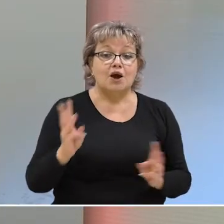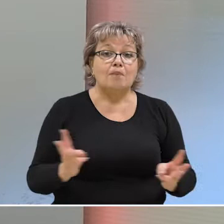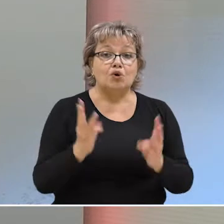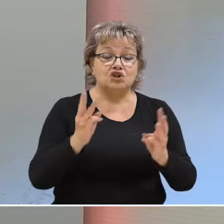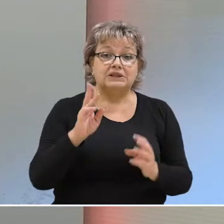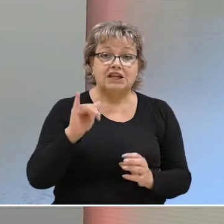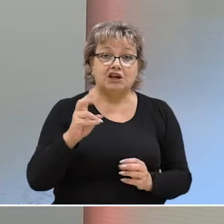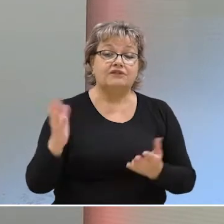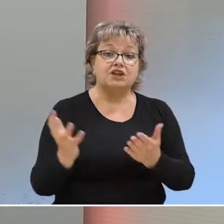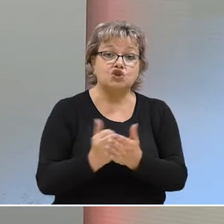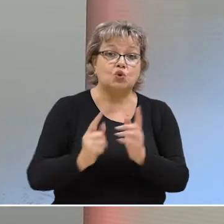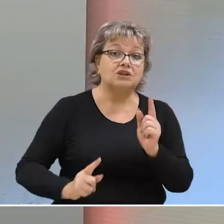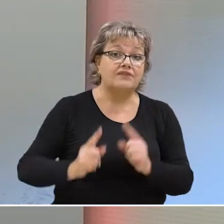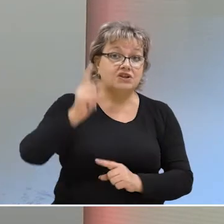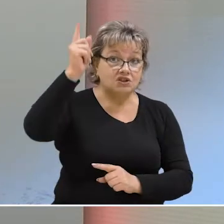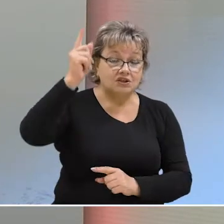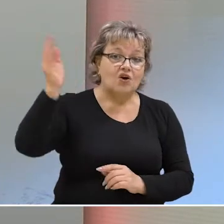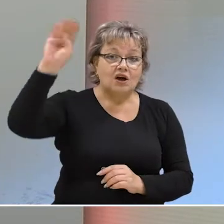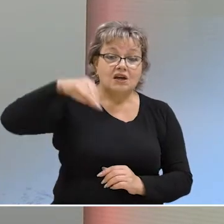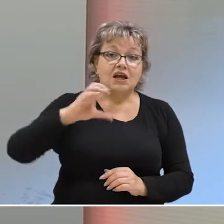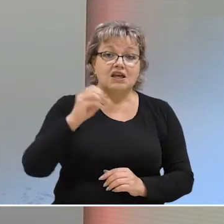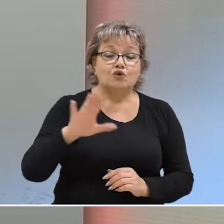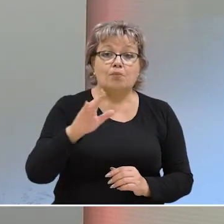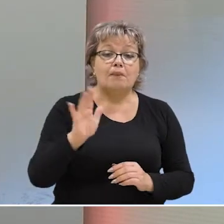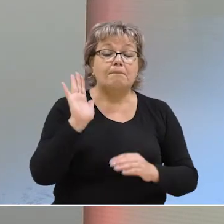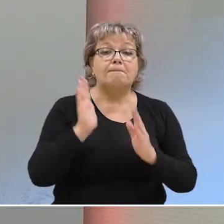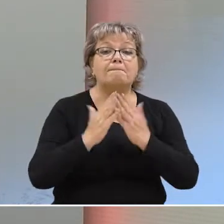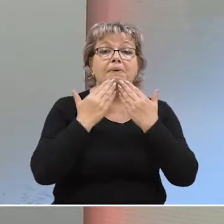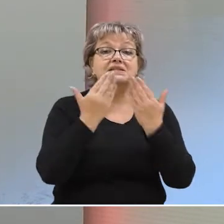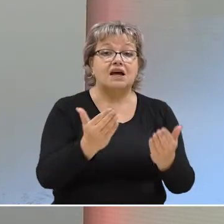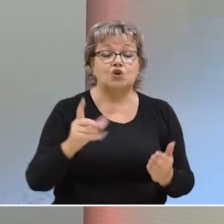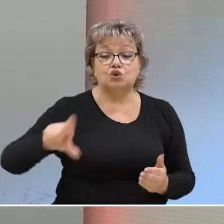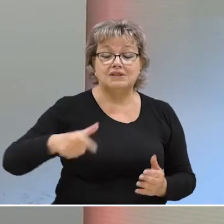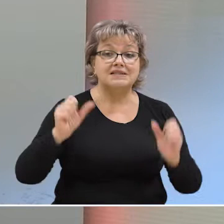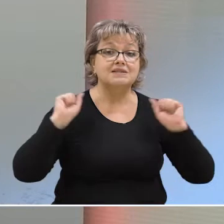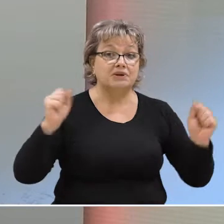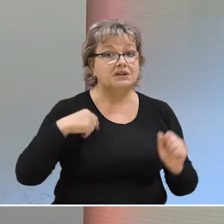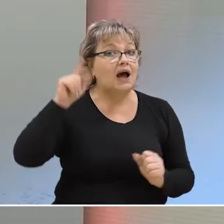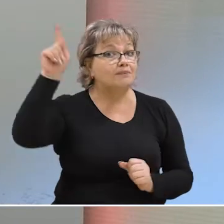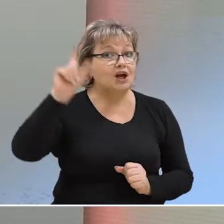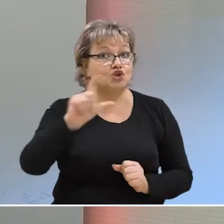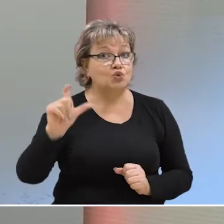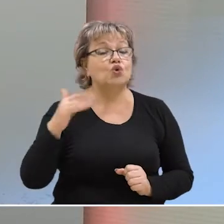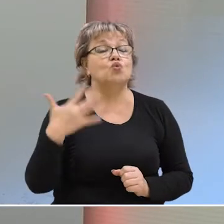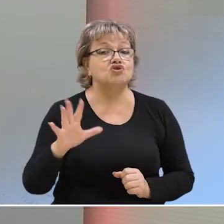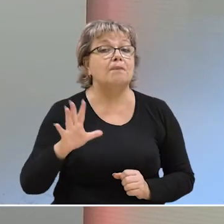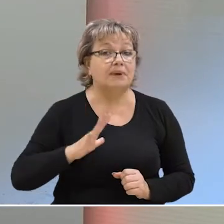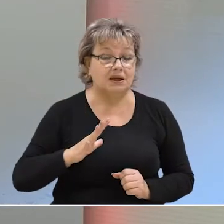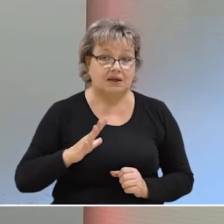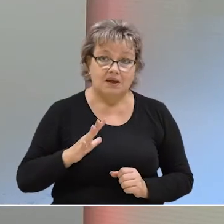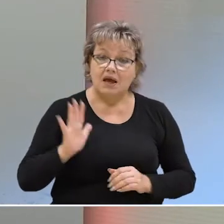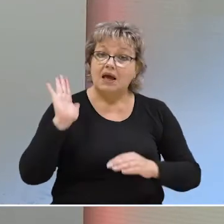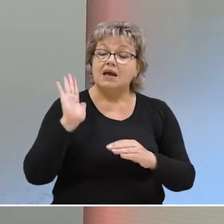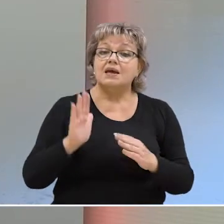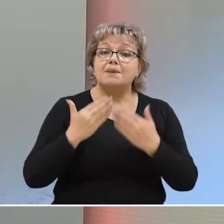пожарный Андрей Триказов нашел на вершине высочайшей горы Европы послание от донских спортсменов, то есть там наши люди уже